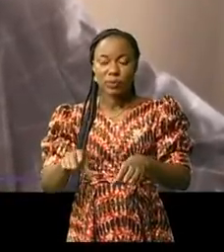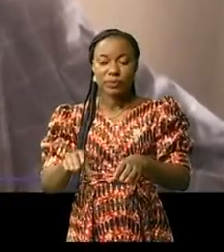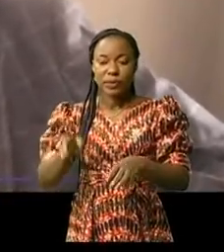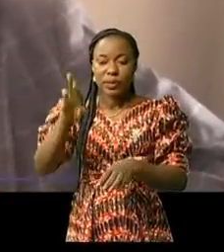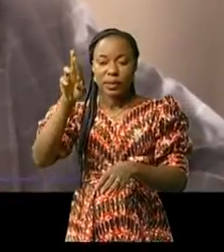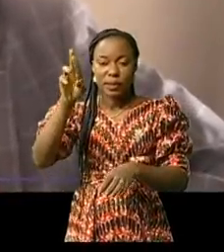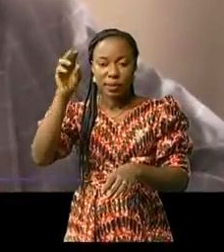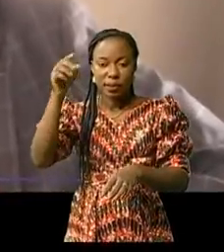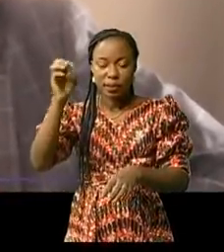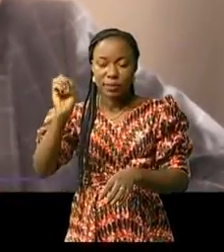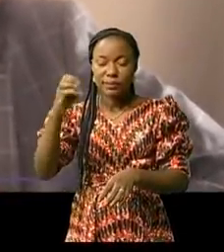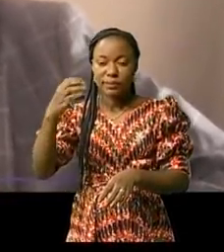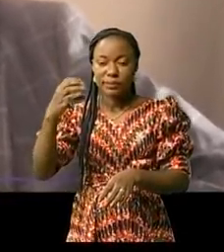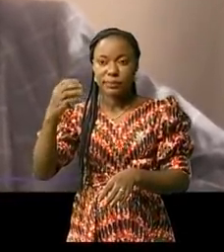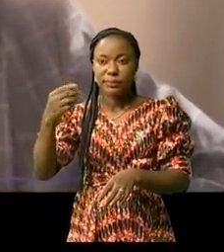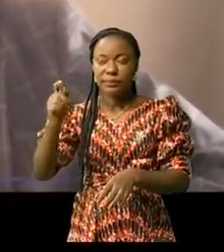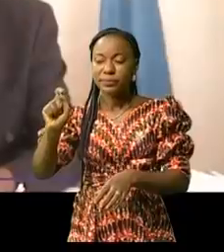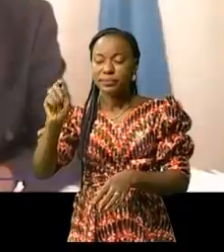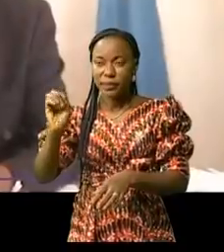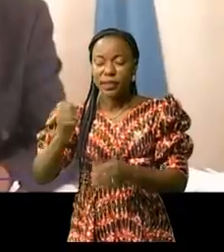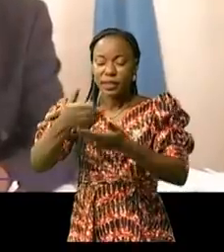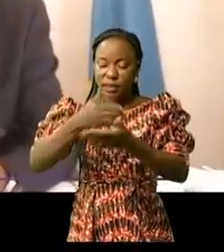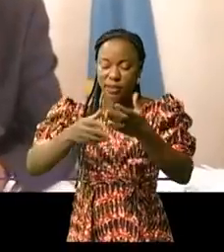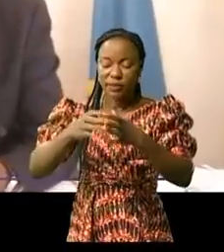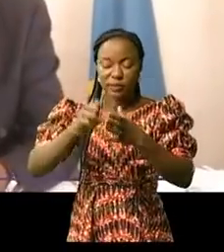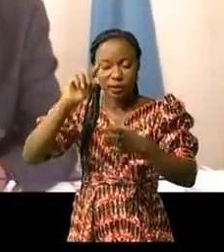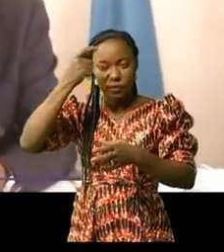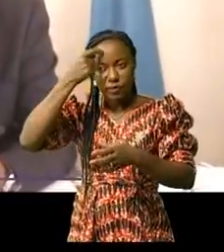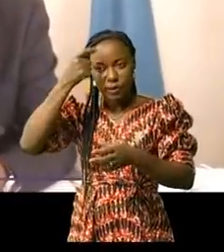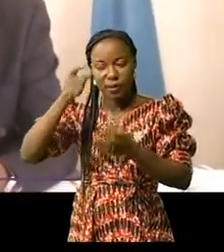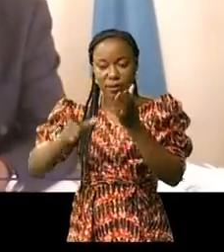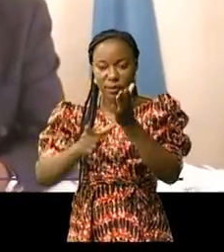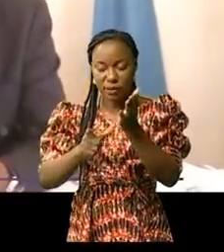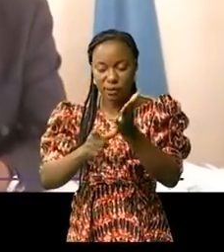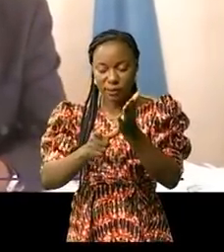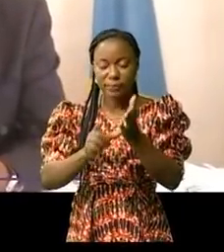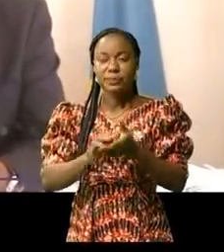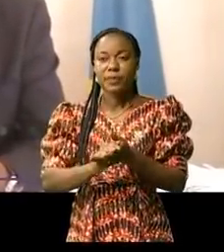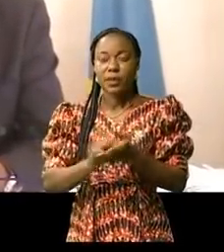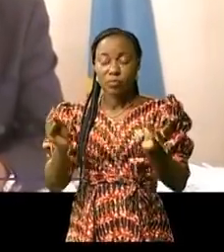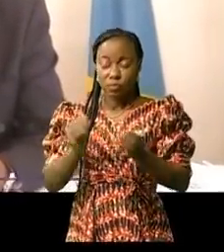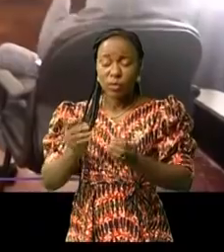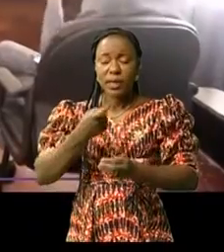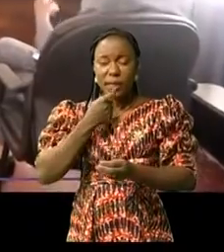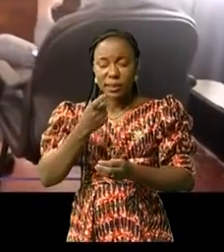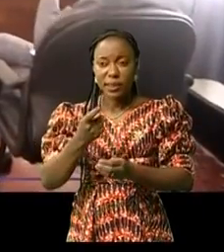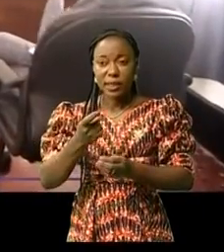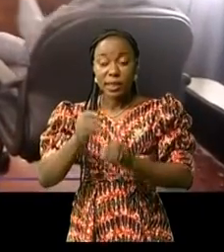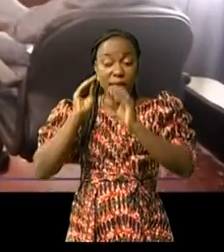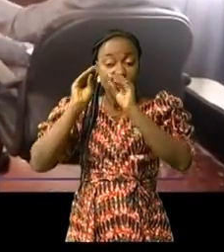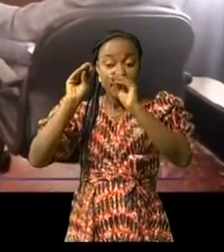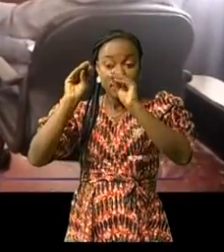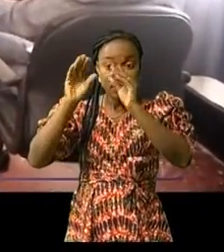copine danika bassil a échangé avec le gouverneur intérim et dorment l'ubs en scandant cartes sur table de professeur ordinaire